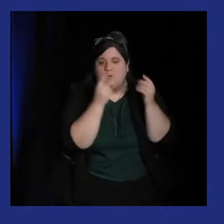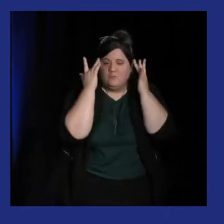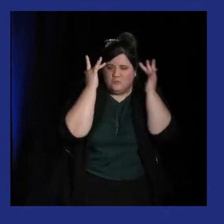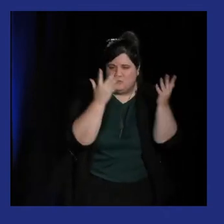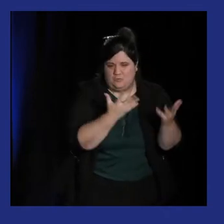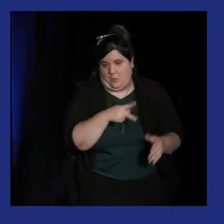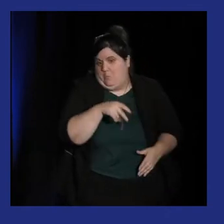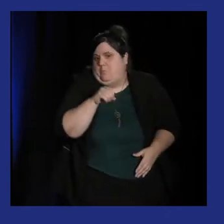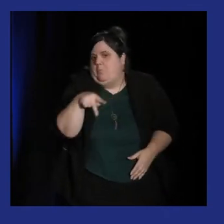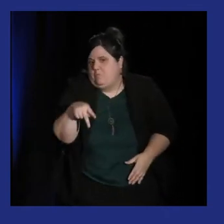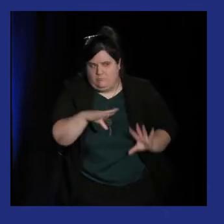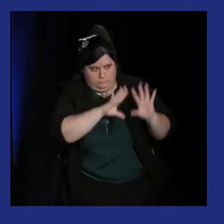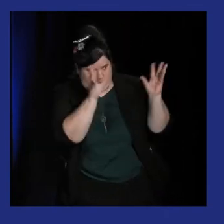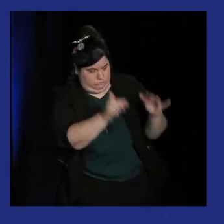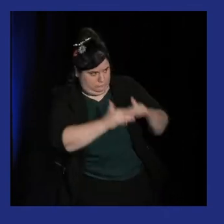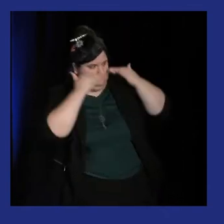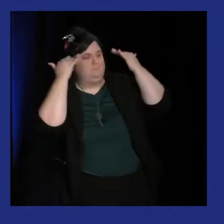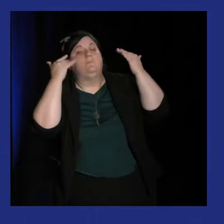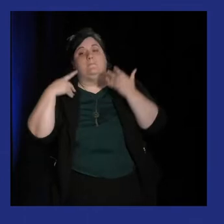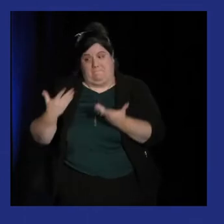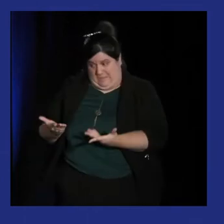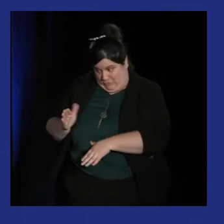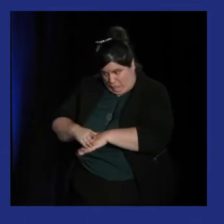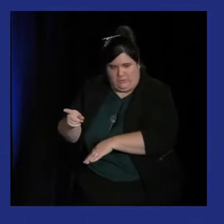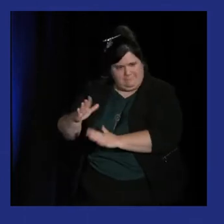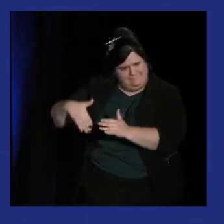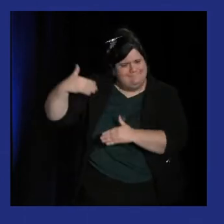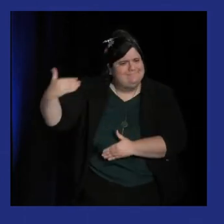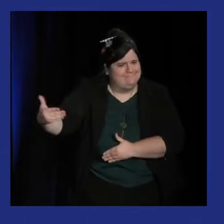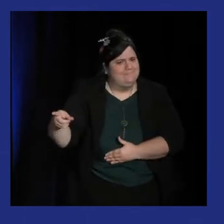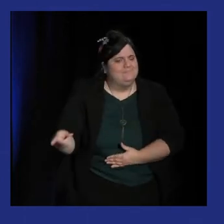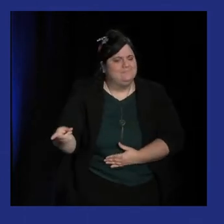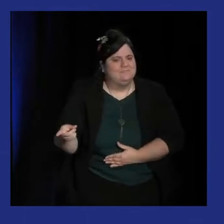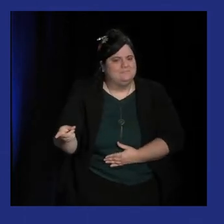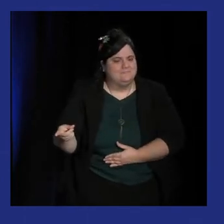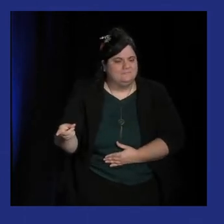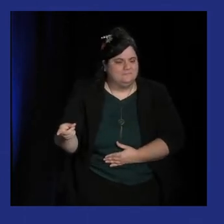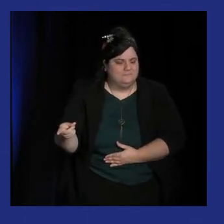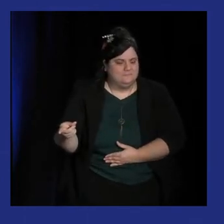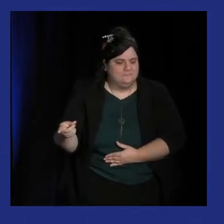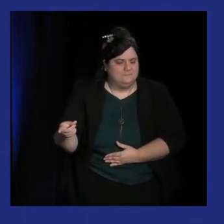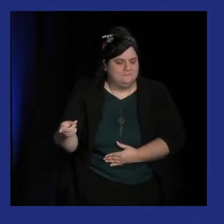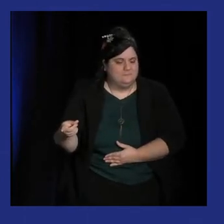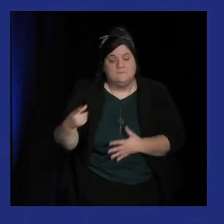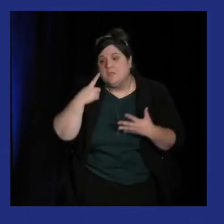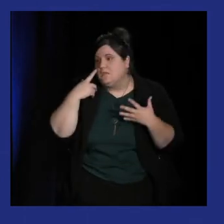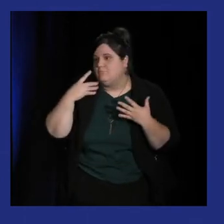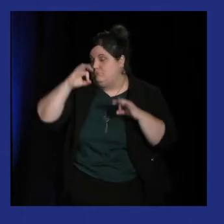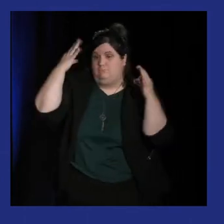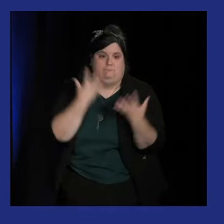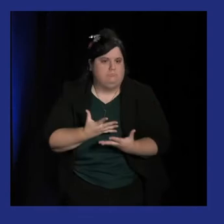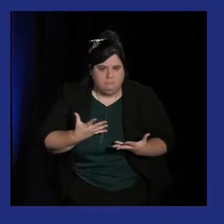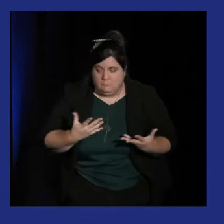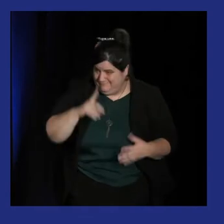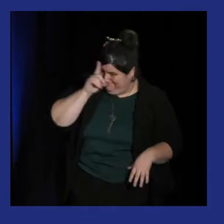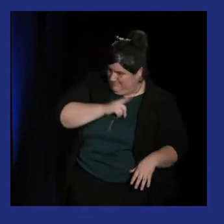mais finalement pour but en ninja c'est quelque chose qui est arrivé plutôt sur le tard et honnêtement de façon assez accidentelle c'est à dire que